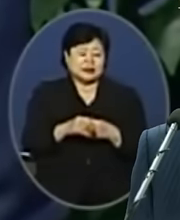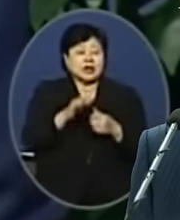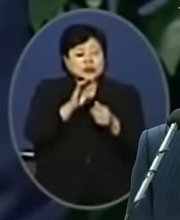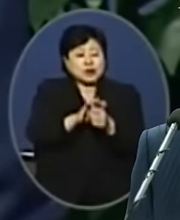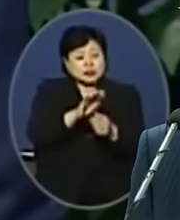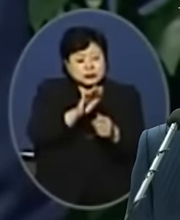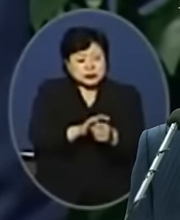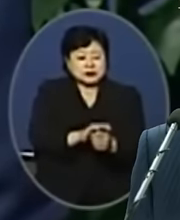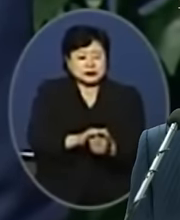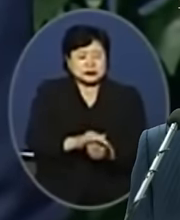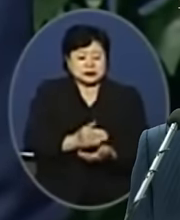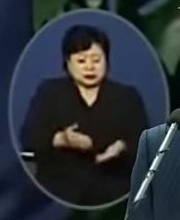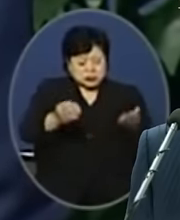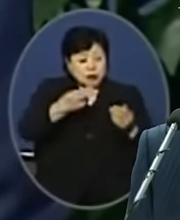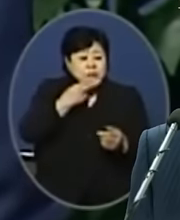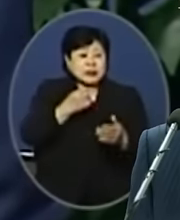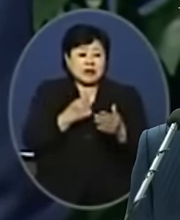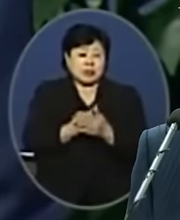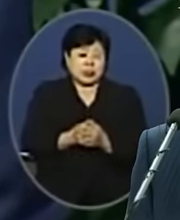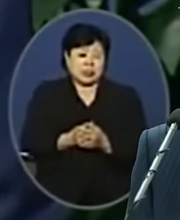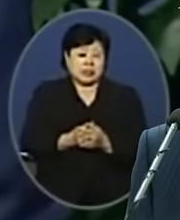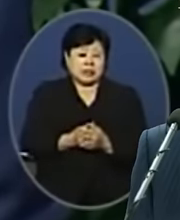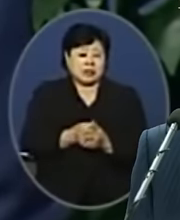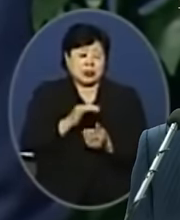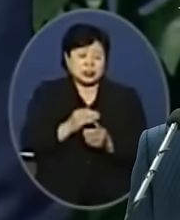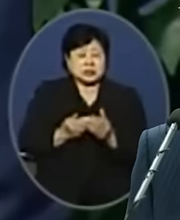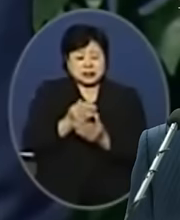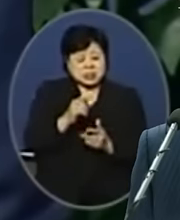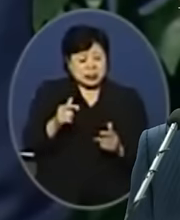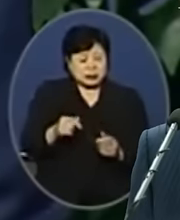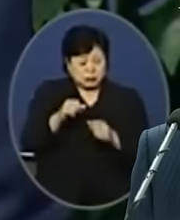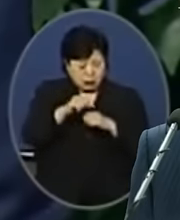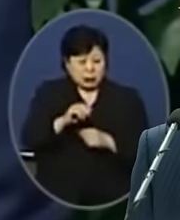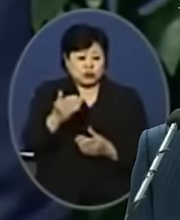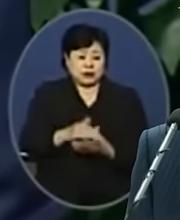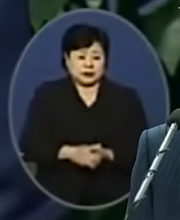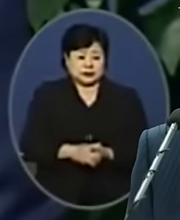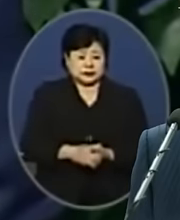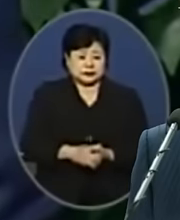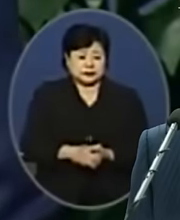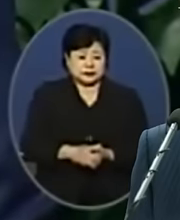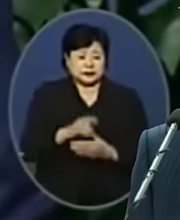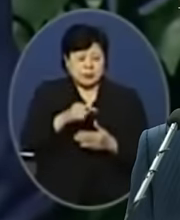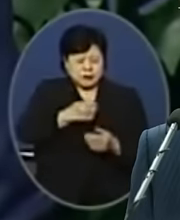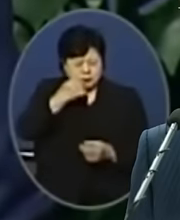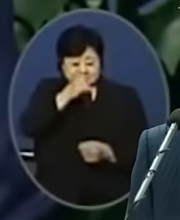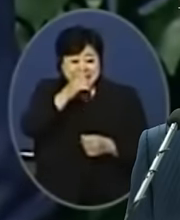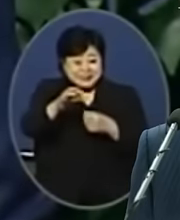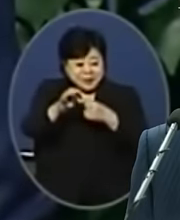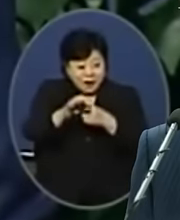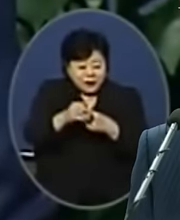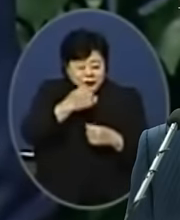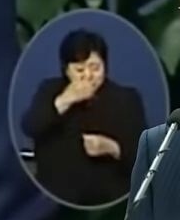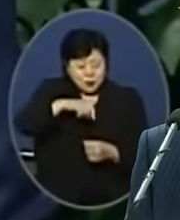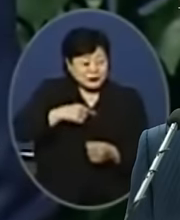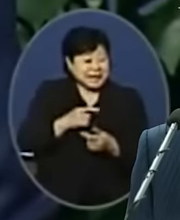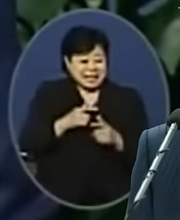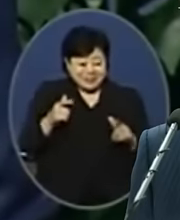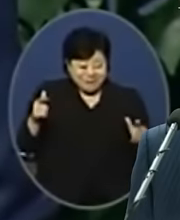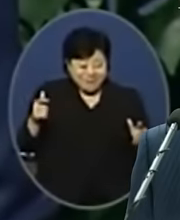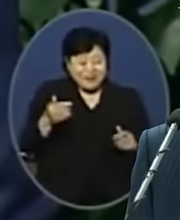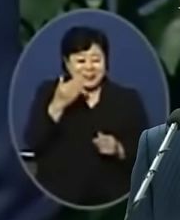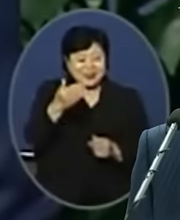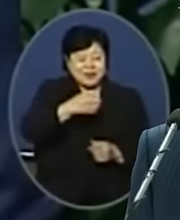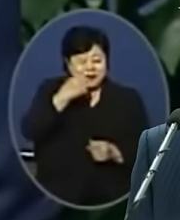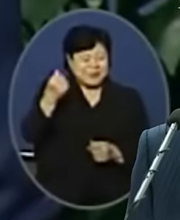역사할 수 있는 그릇이 없기 때문에 아무것도 안 생기니까 망하지 않습니다. 마음속에 꿈이 있으면 그 꿈이 혼자 있는 것이 아니라